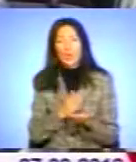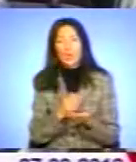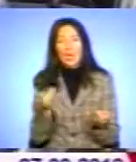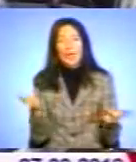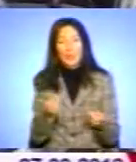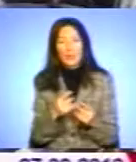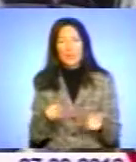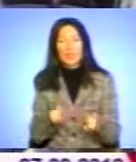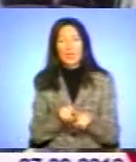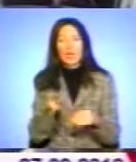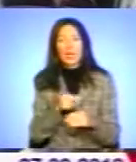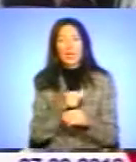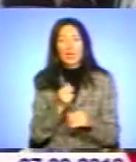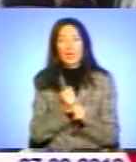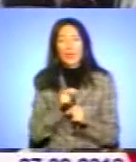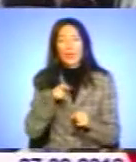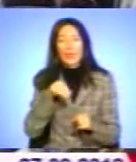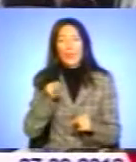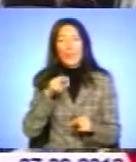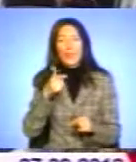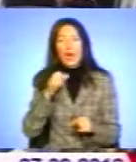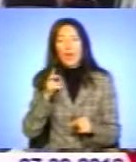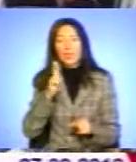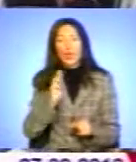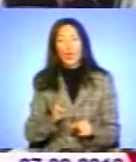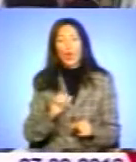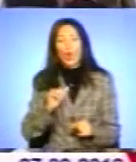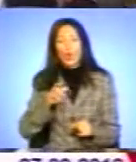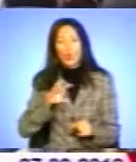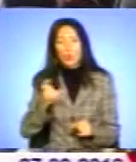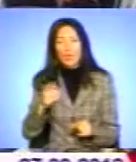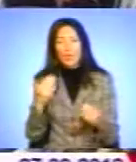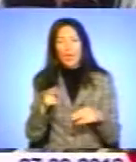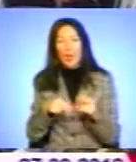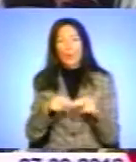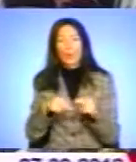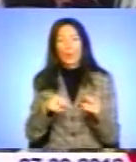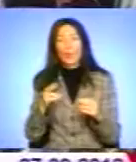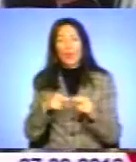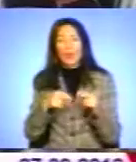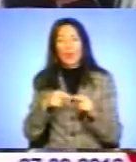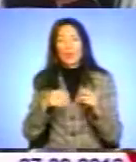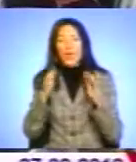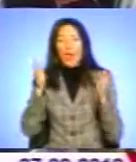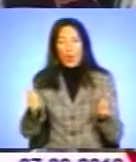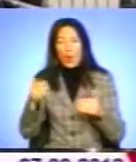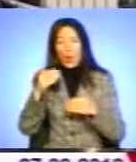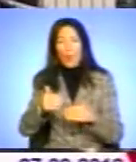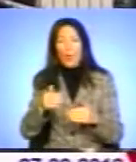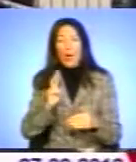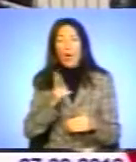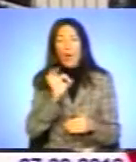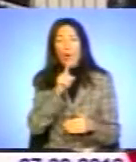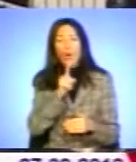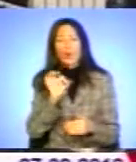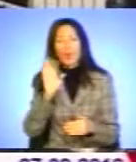такі реконструкції зробити в Підгайці, в Шумську. І ми будуємо, вже побудована коробка, пожежне депо в Козові. Тож